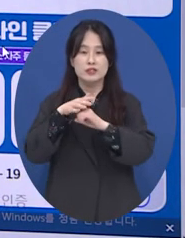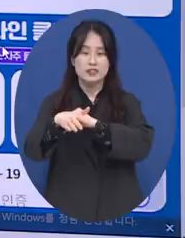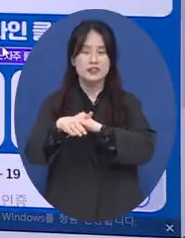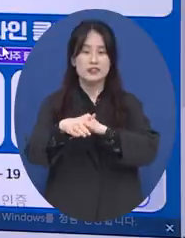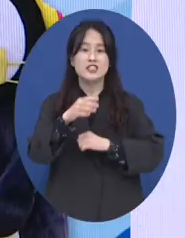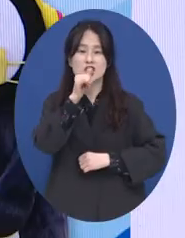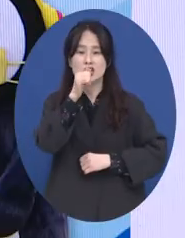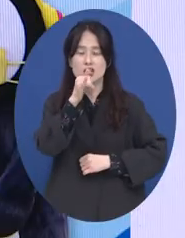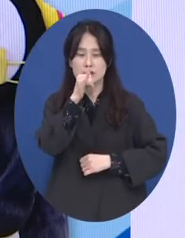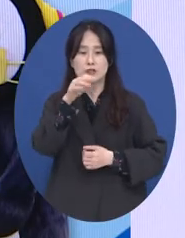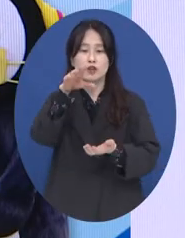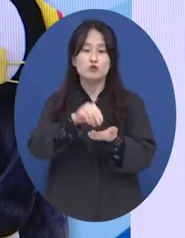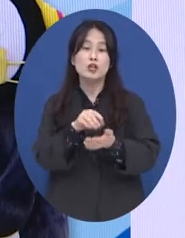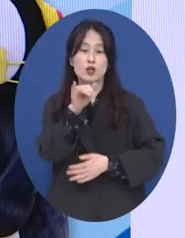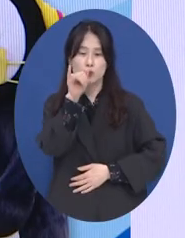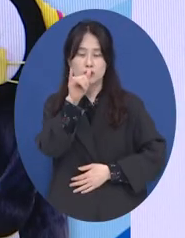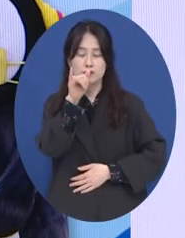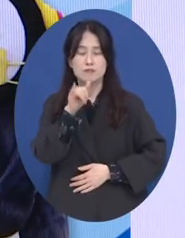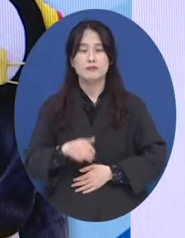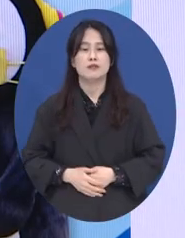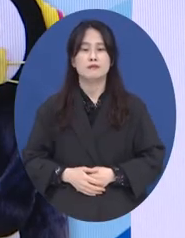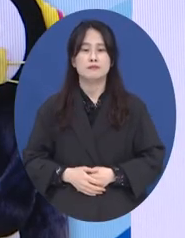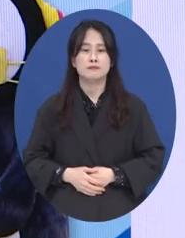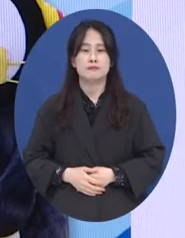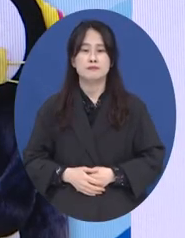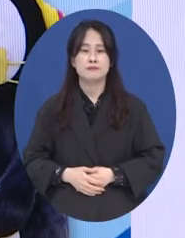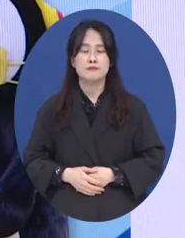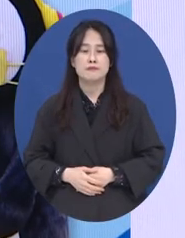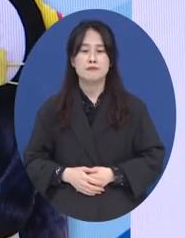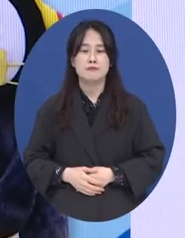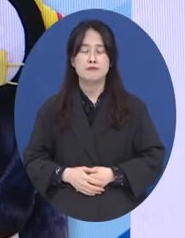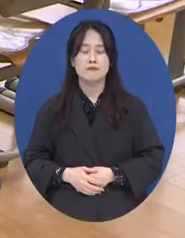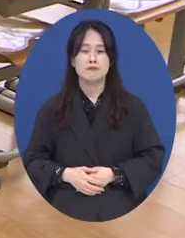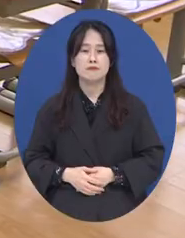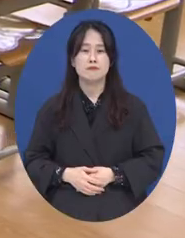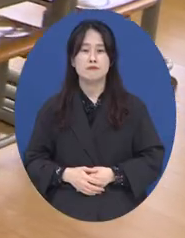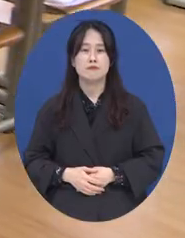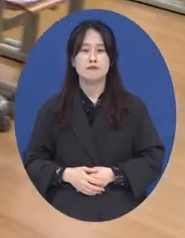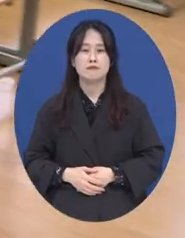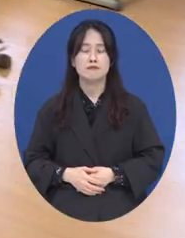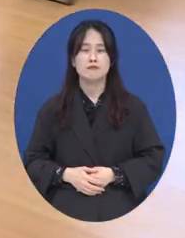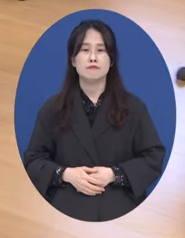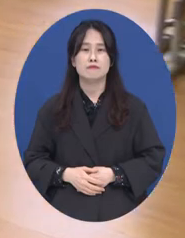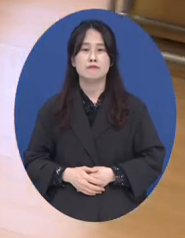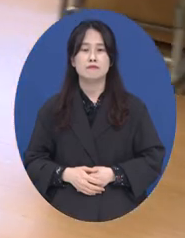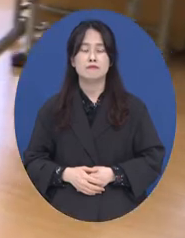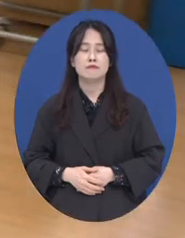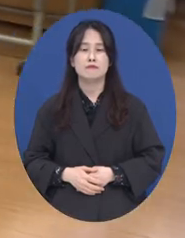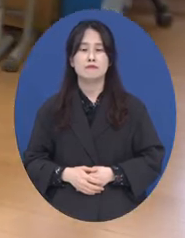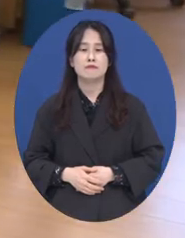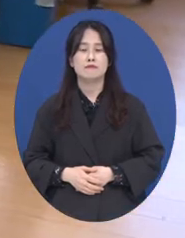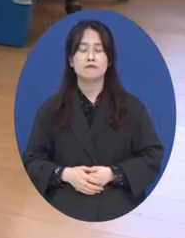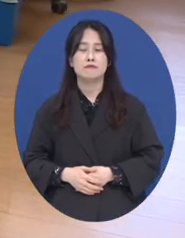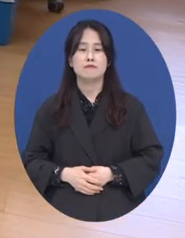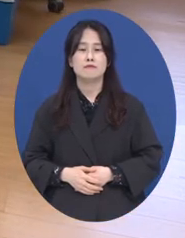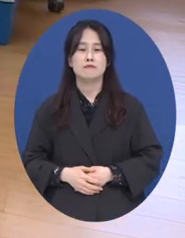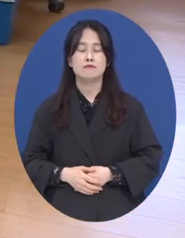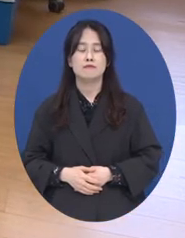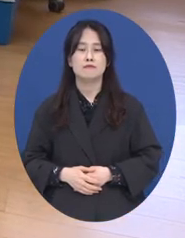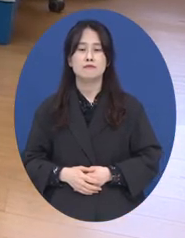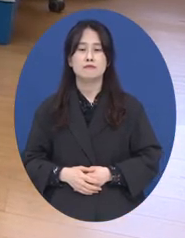활용형, 독후감 등 과제를 내주는 과제 수행형으로 수업이 이뤄집니다. 경기지TV 김태희입니다.